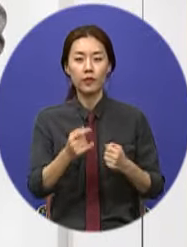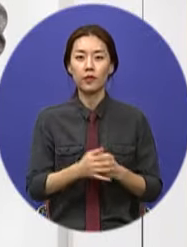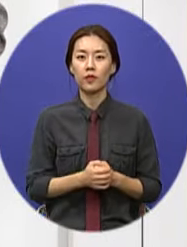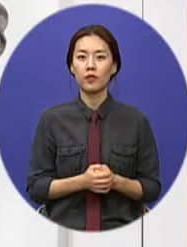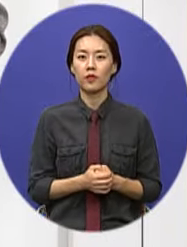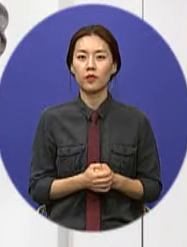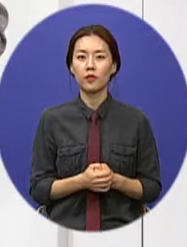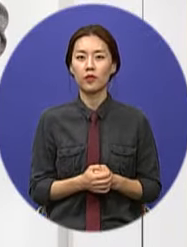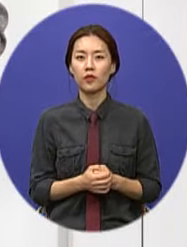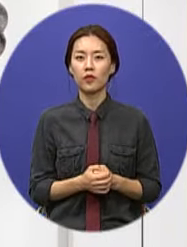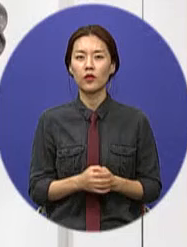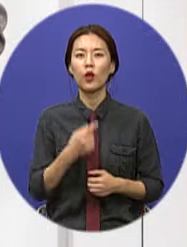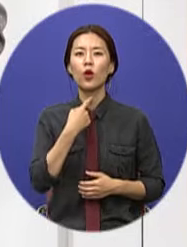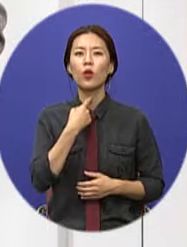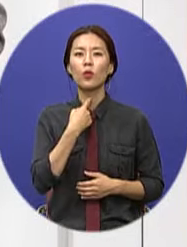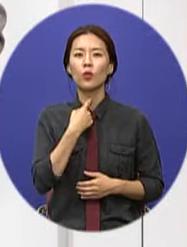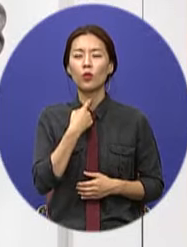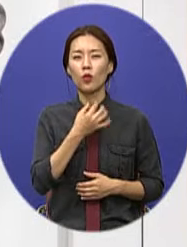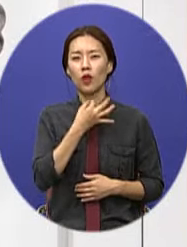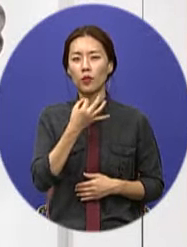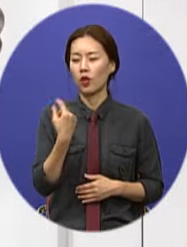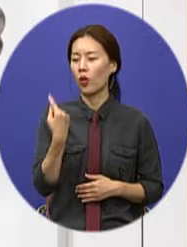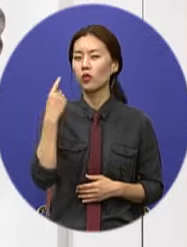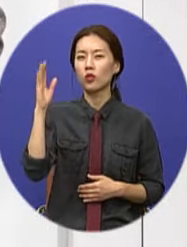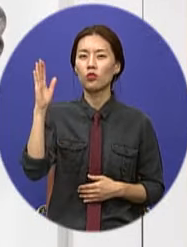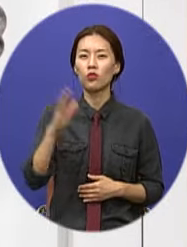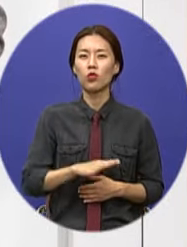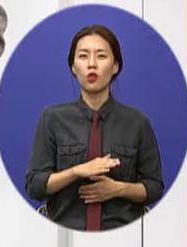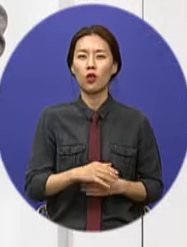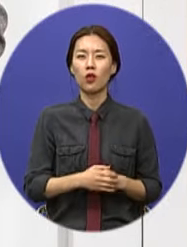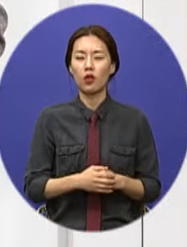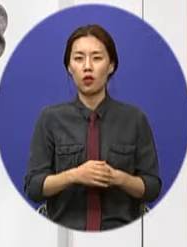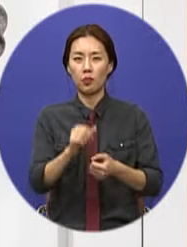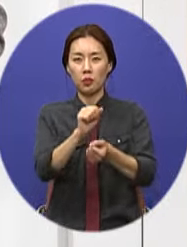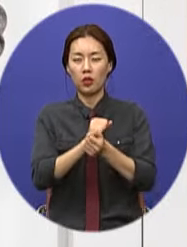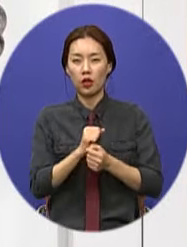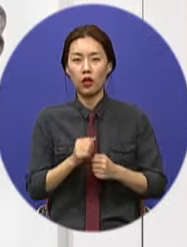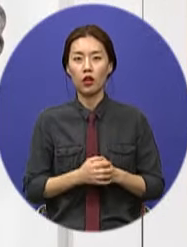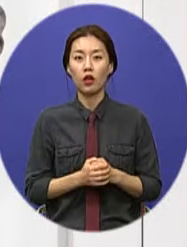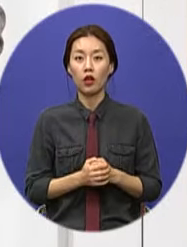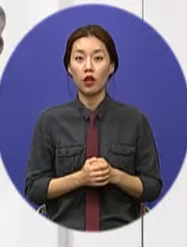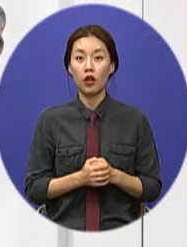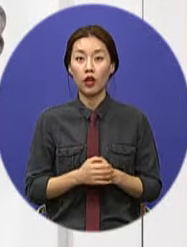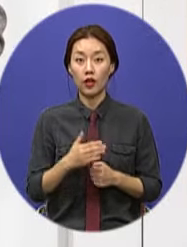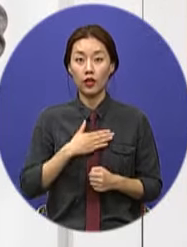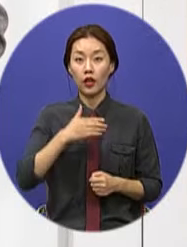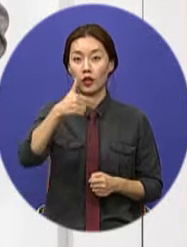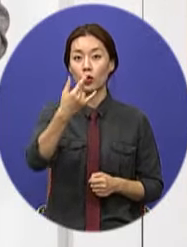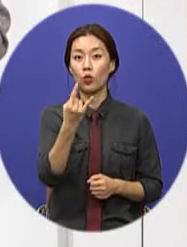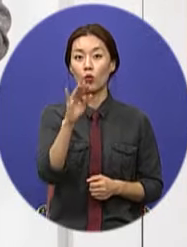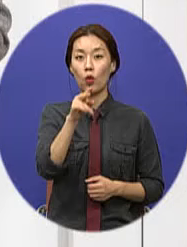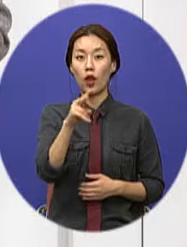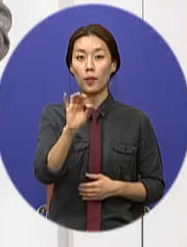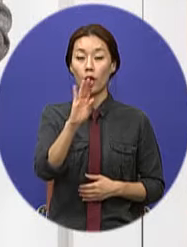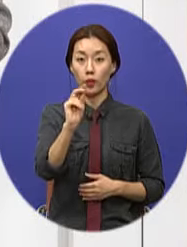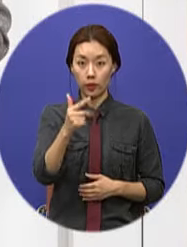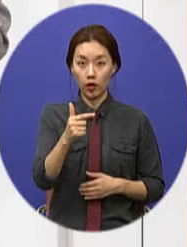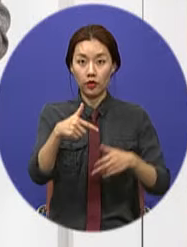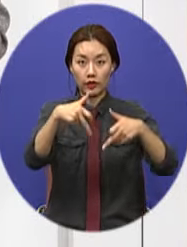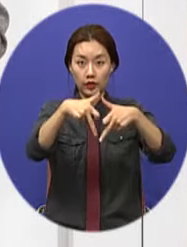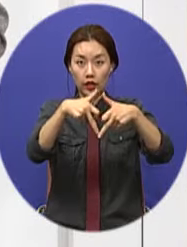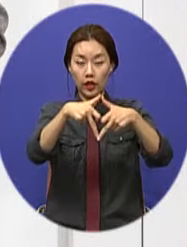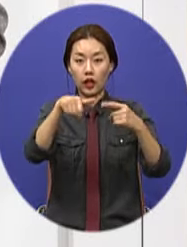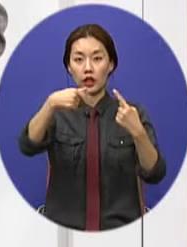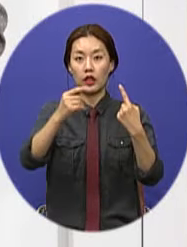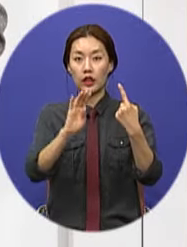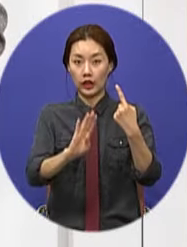아, 목감기가 어제부터 왔고요. 그러니까. 네. 저는 뇌병변 상해 1급으로 6년째